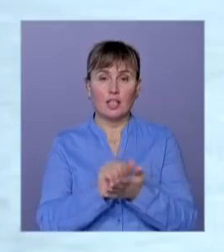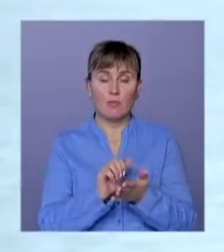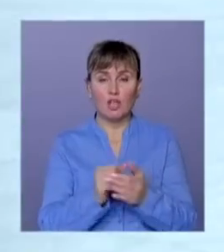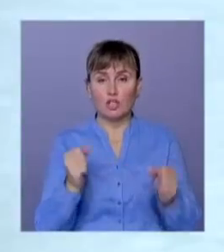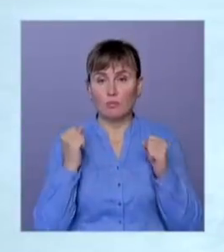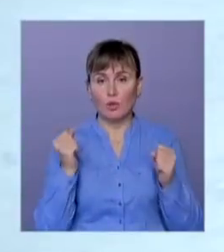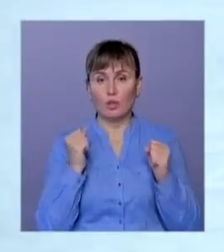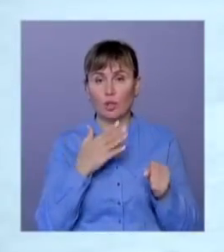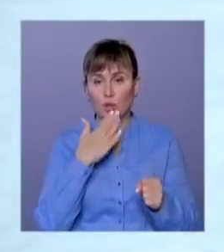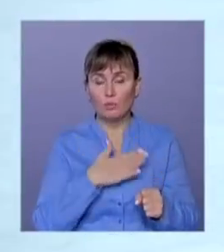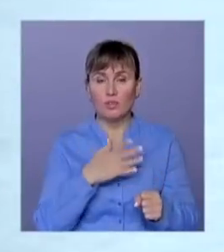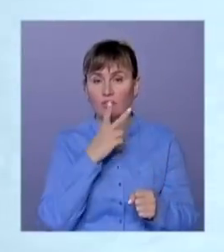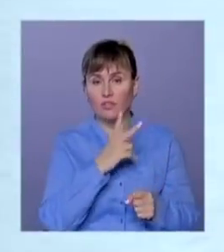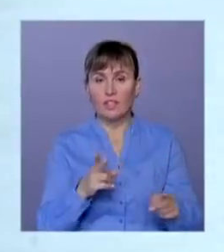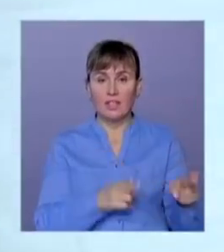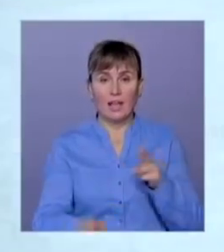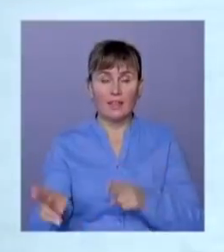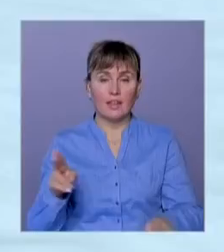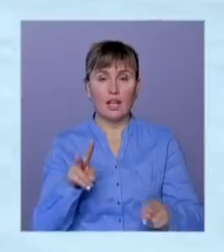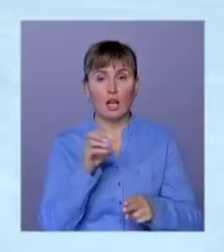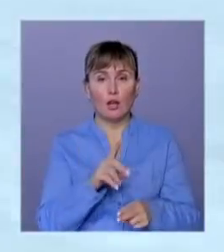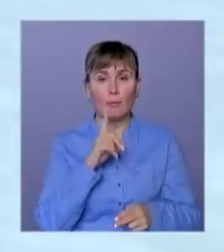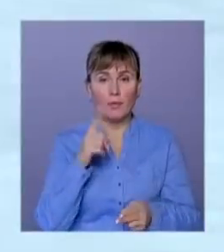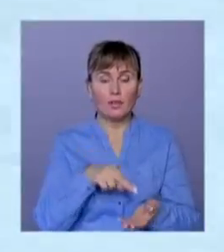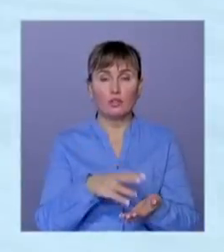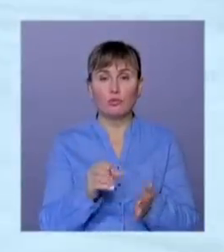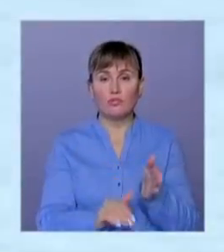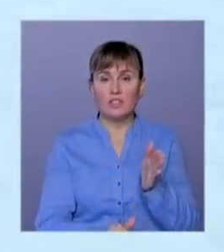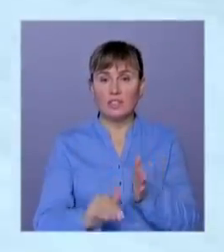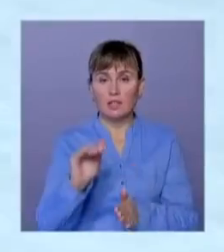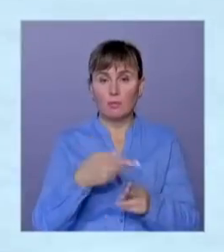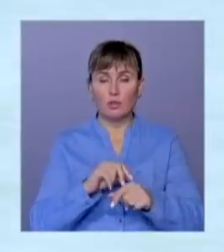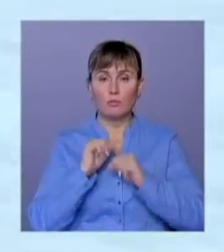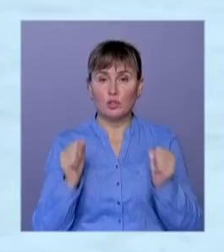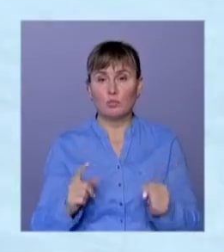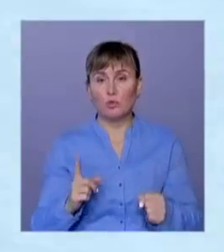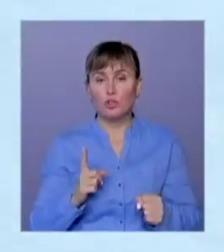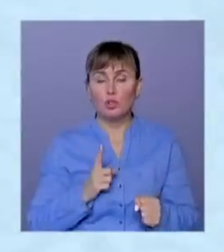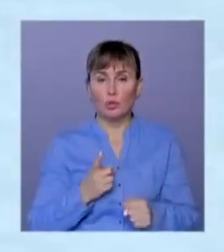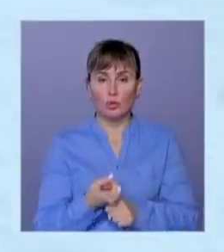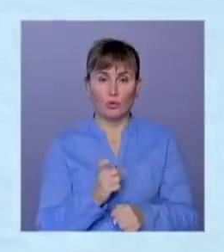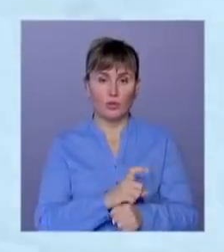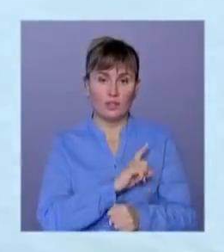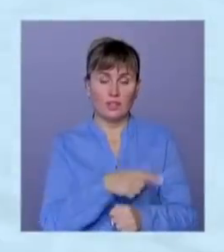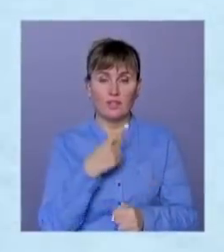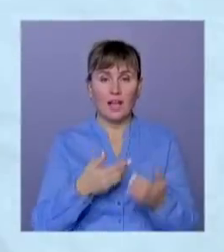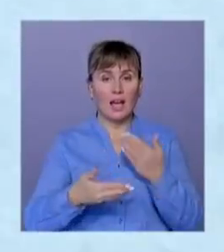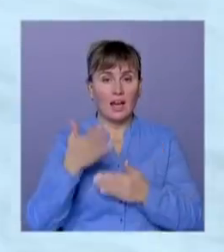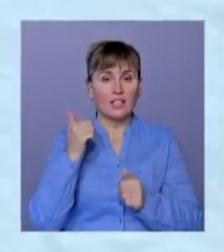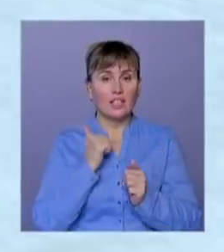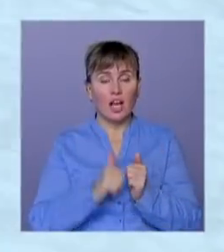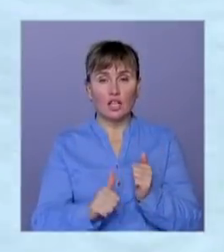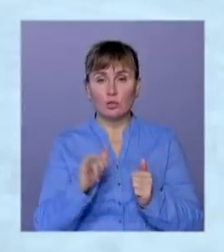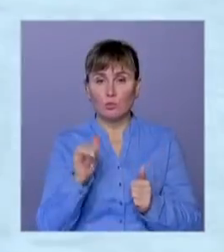спортом. Любимый вид – катание на коньках. Налет молодой человек стал еще в детстве, потому зиму ждет с нетерпением. Признается, раньше каждые